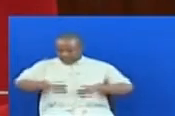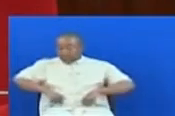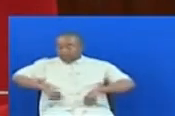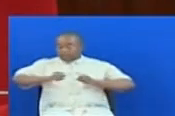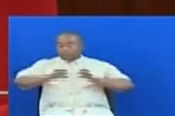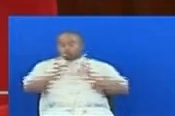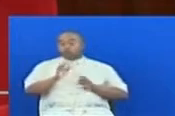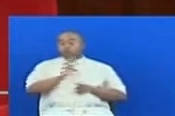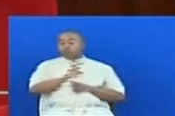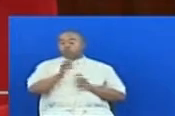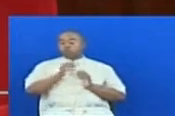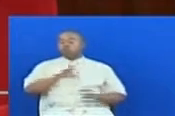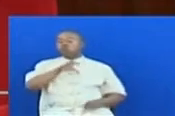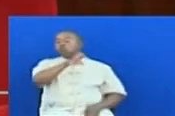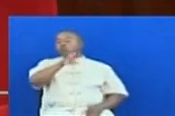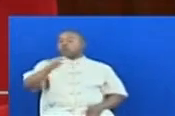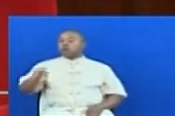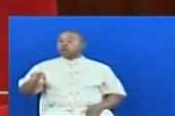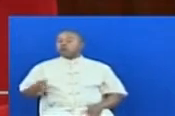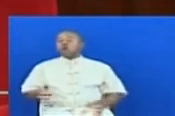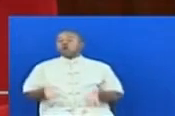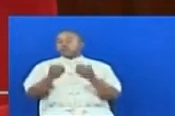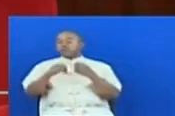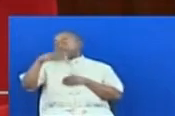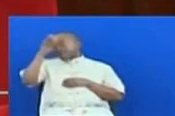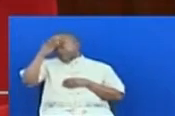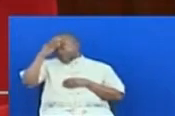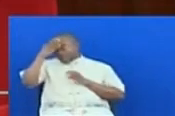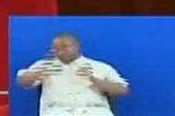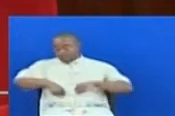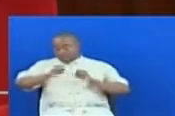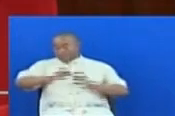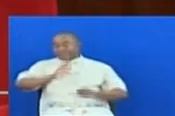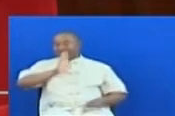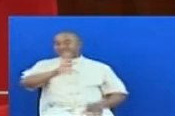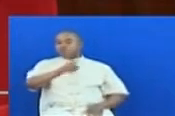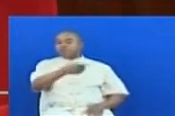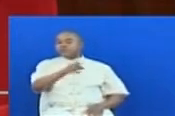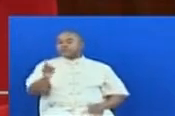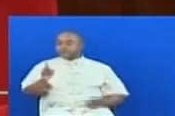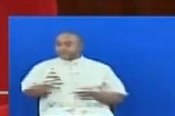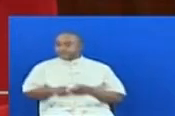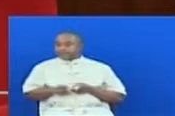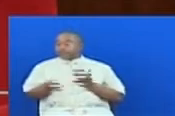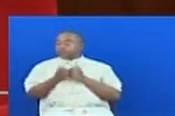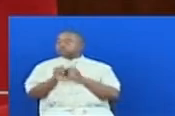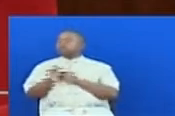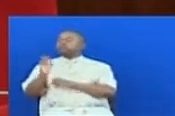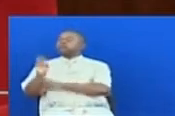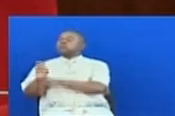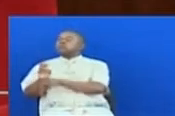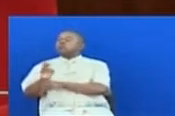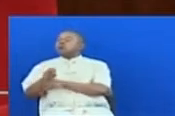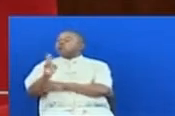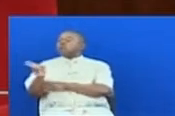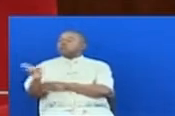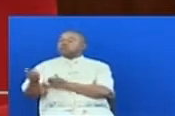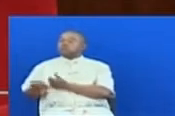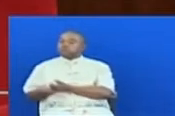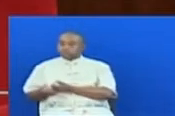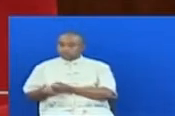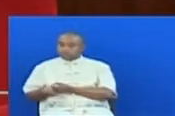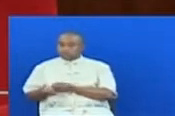na wakuu wa mikoa, watambue mamlaka zao ni nini, waweze kuwa wanazisimamia halmashauri, kwa